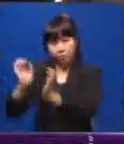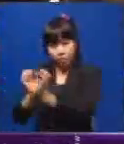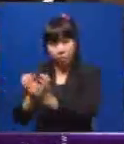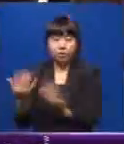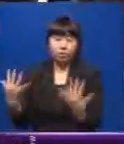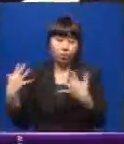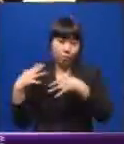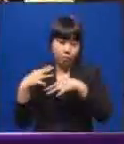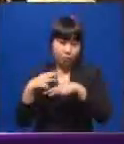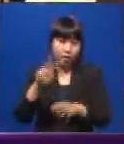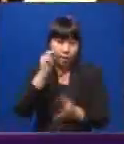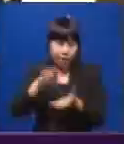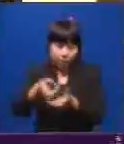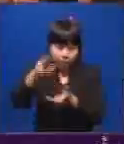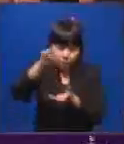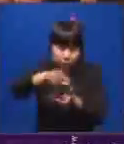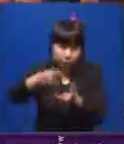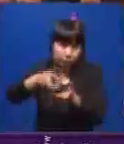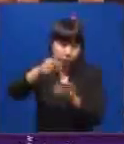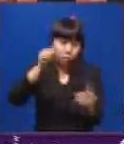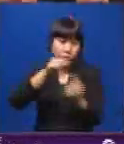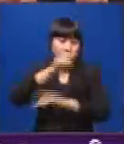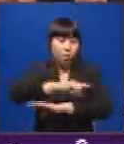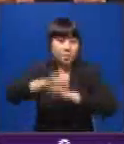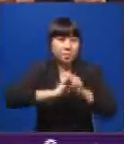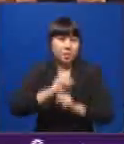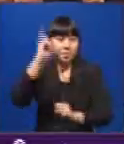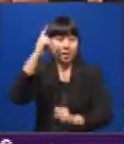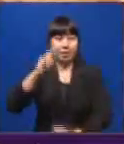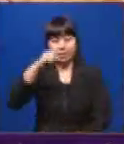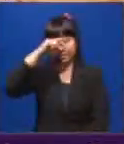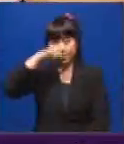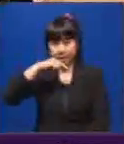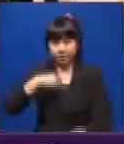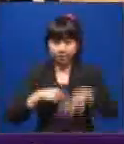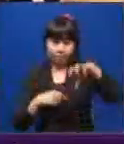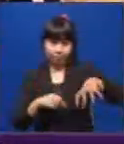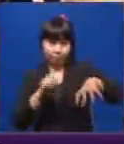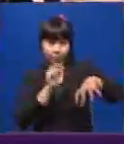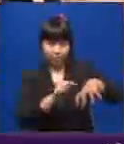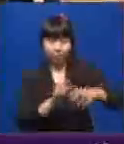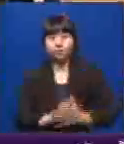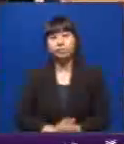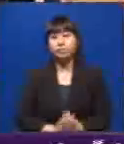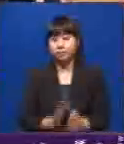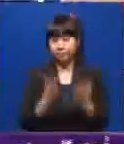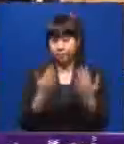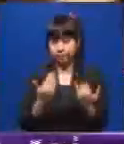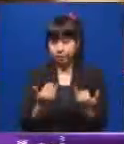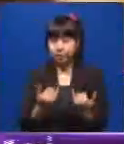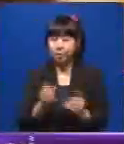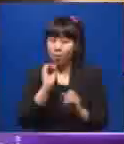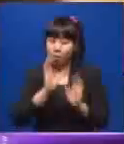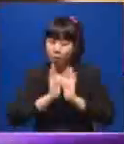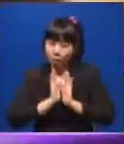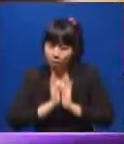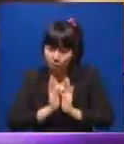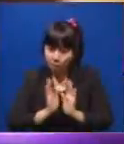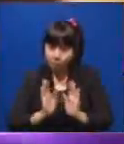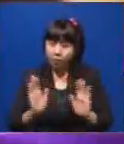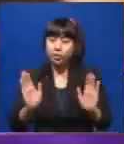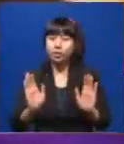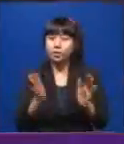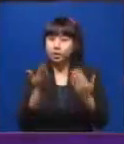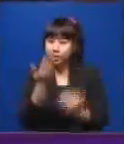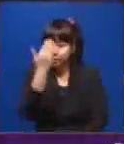พรเนื่องในวันขึ้นปีใหม่ไทยที่สโมสรทหารบกเทเวศโดยพลเอกเปรมขอบคุณทุกคนที่มาวันนี้เพราะถือว่าเป็นการ